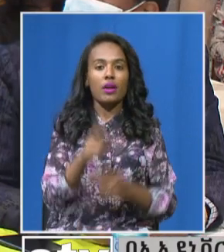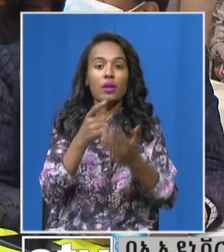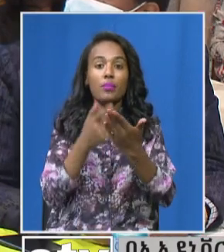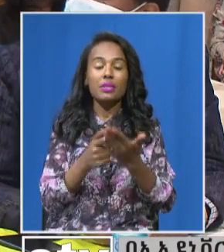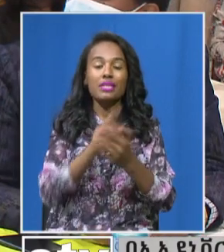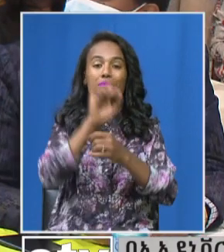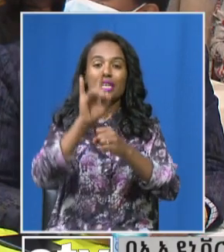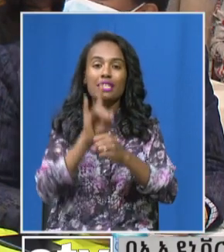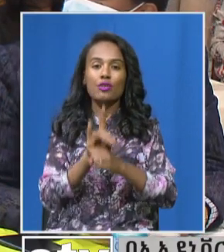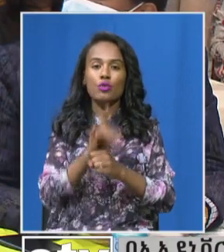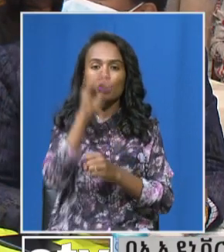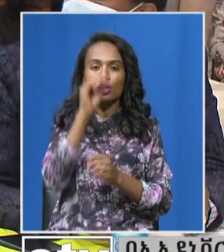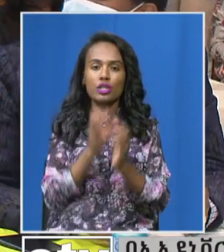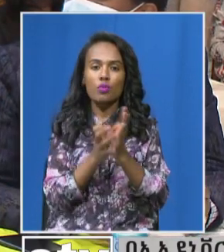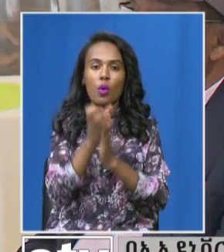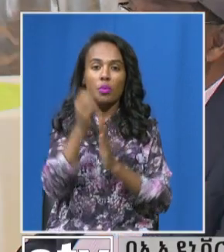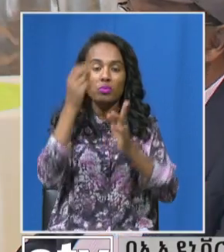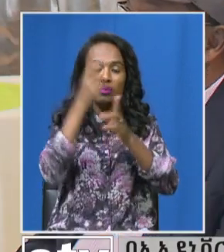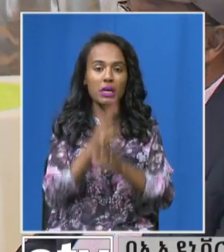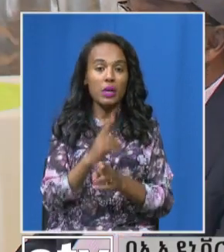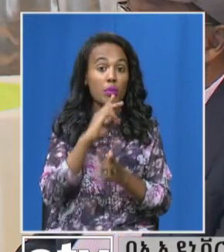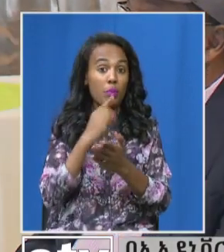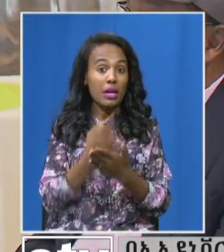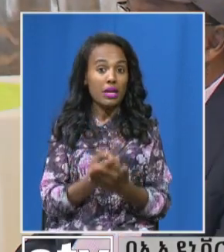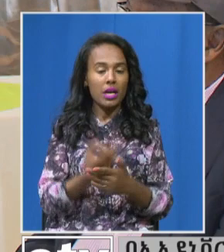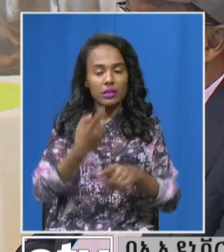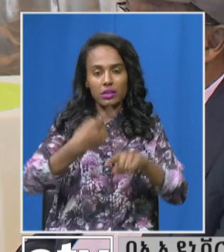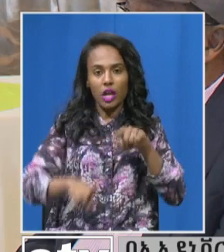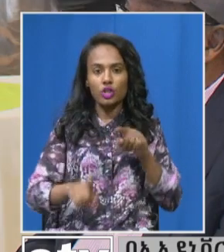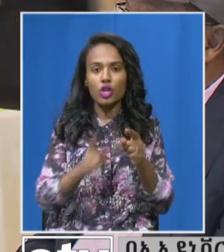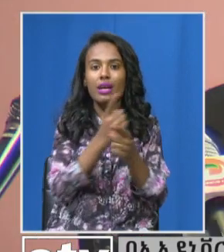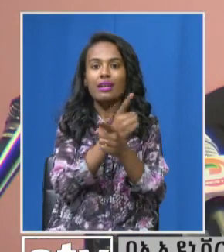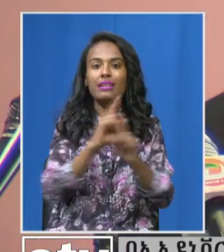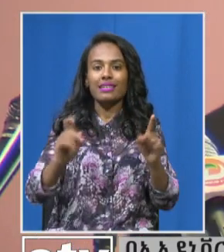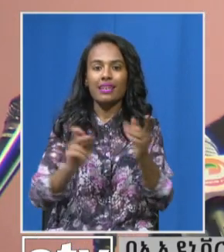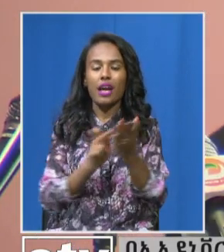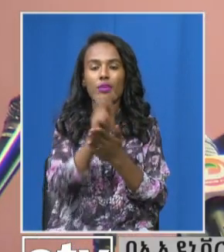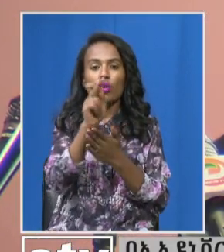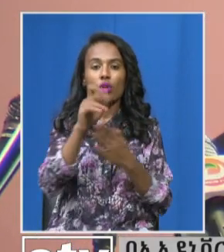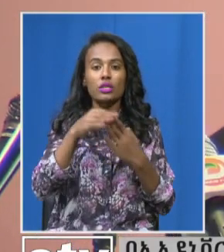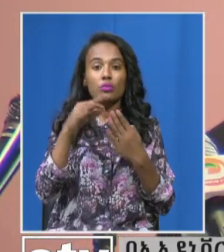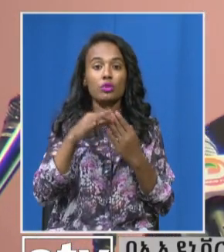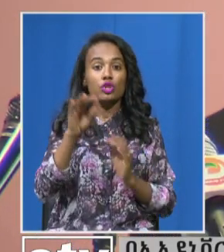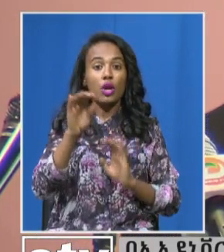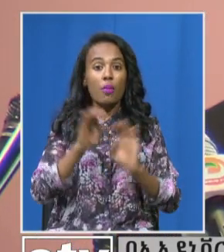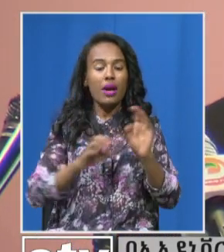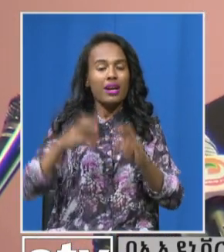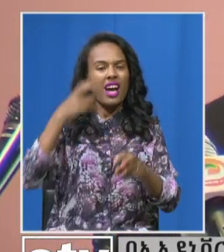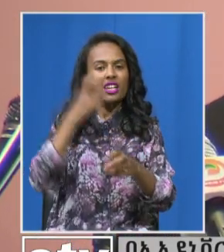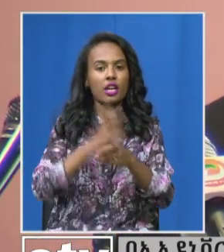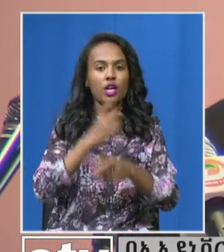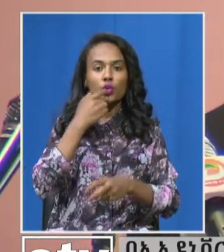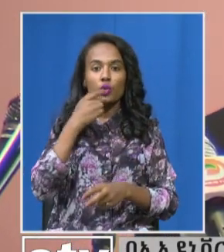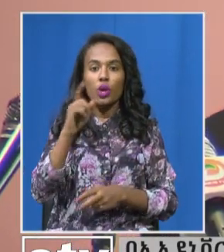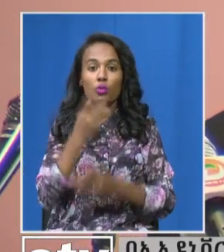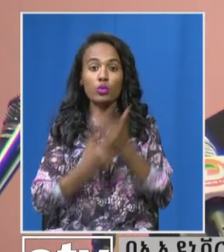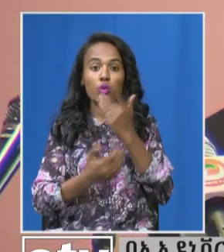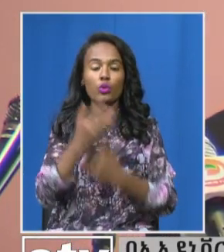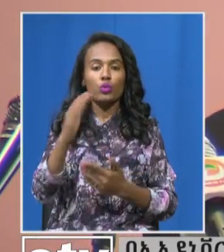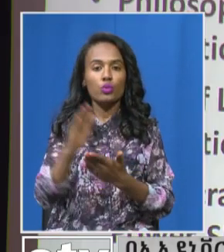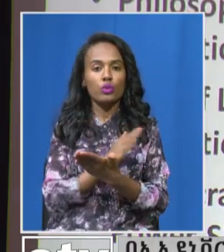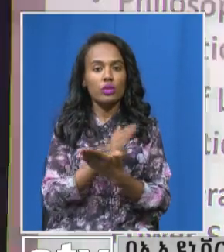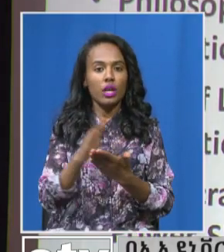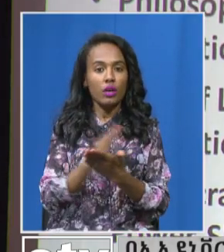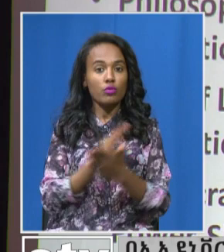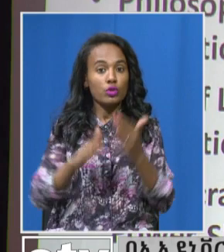በዚህም የዜጎችን የሰብአዊ መብት መከበር ማረጋገጥ ሳይቻል ነጻና ዴሞክራሲያዊ ምርጫ ማካሄድ አዳጋች ነው ያሉት የውይይቱ